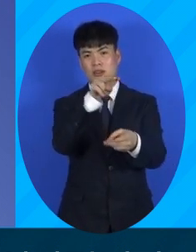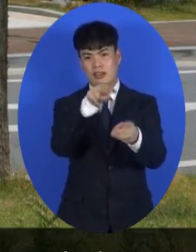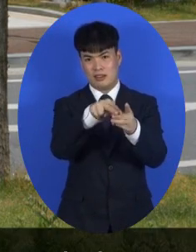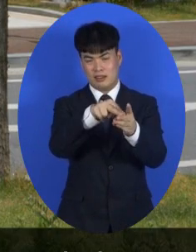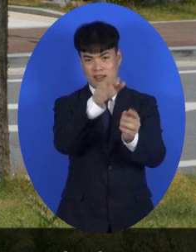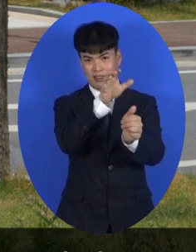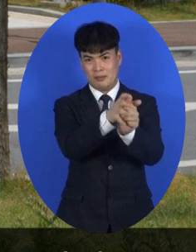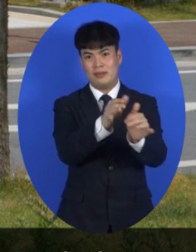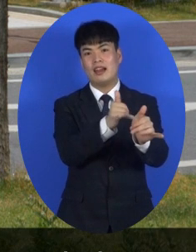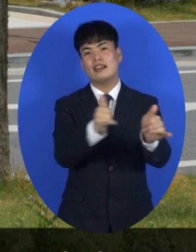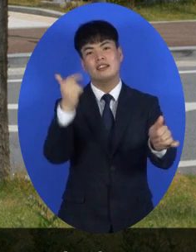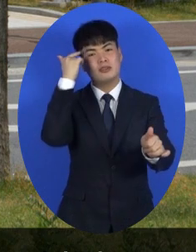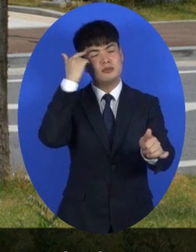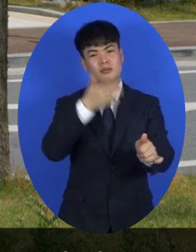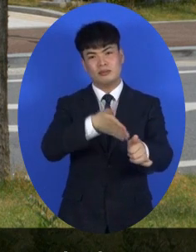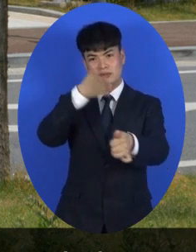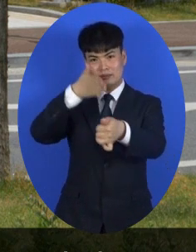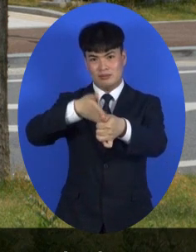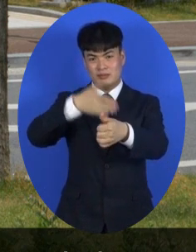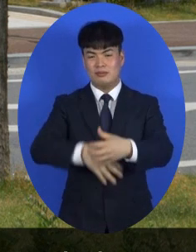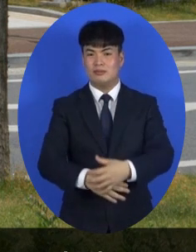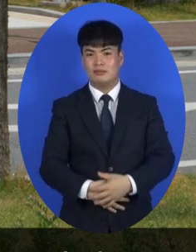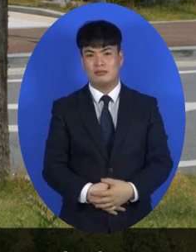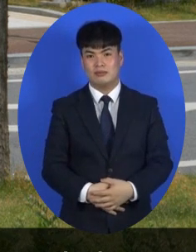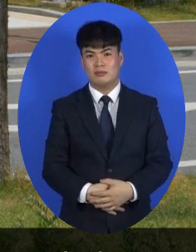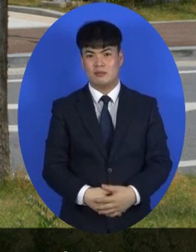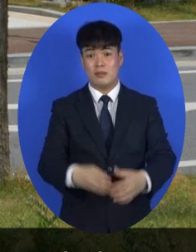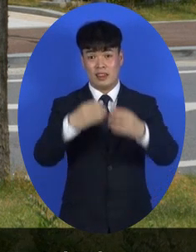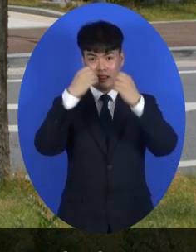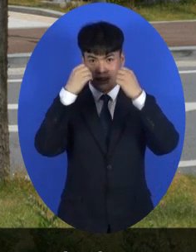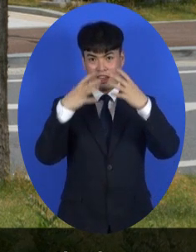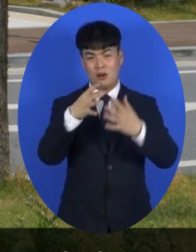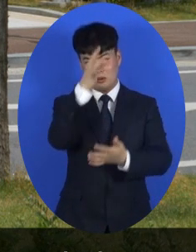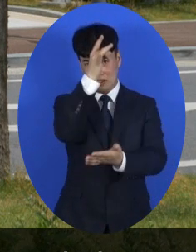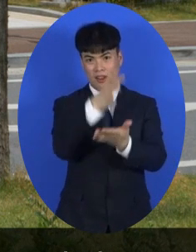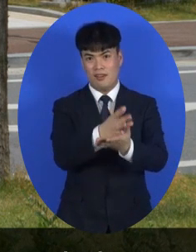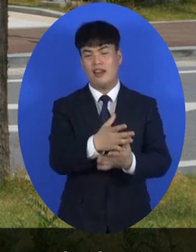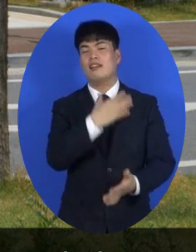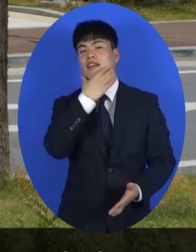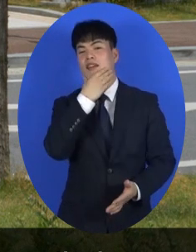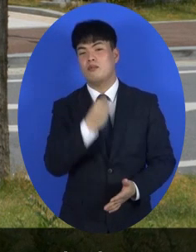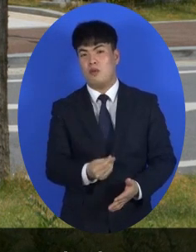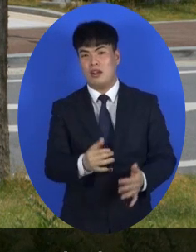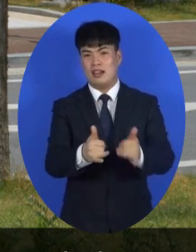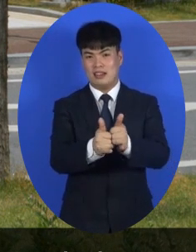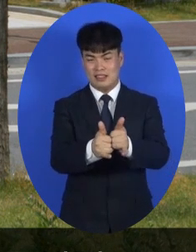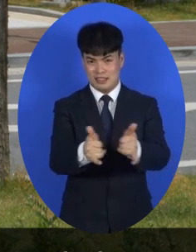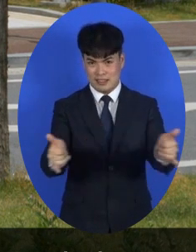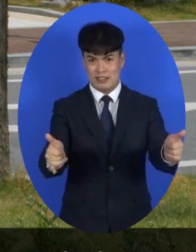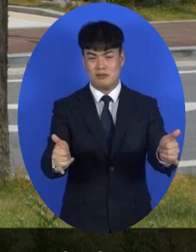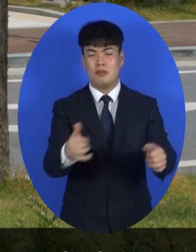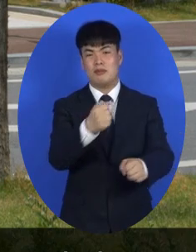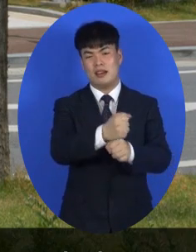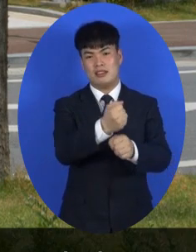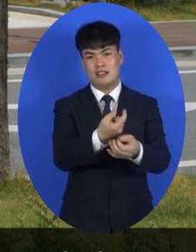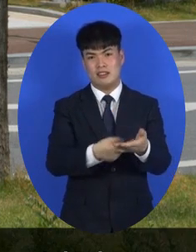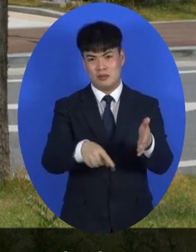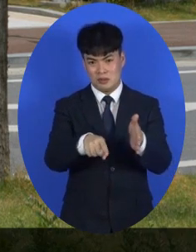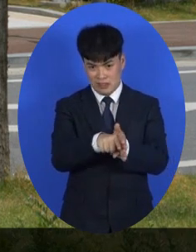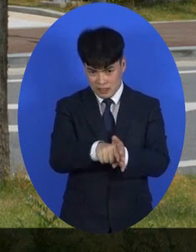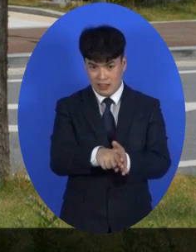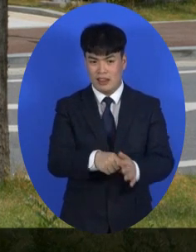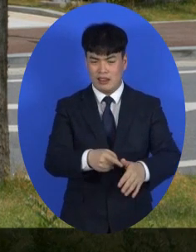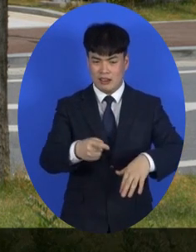천안시는 새로운 천안, 행복한 시민을 만들기 위해 시민과의 소통으로 시정 발전 방안을